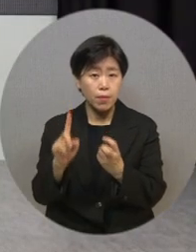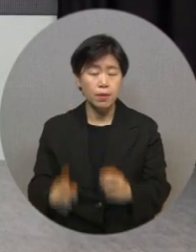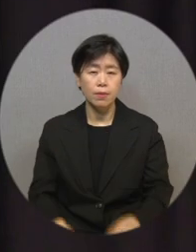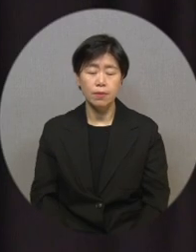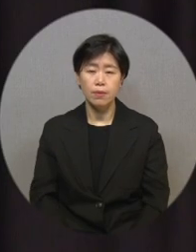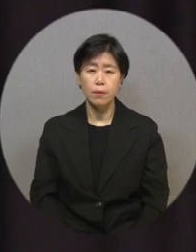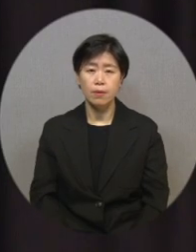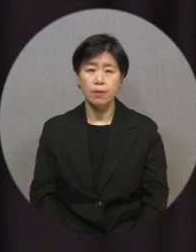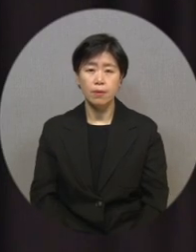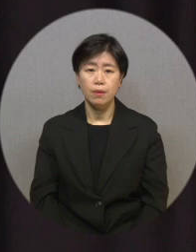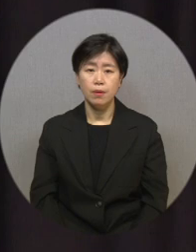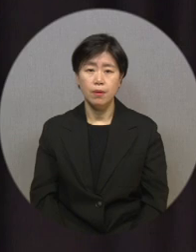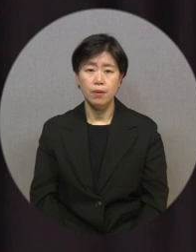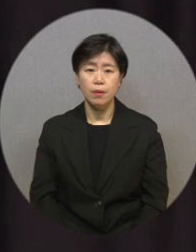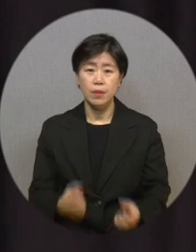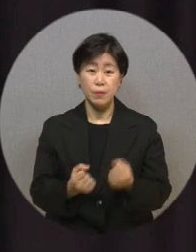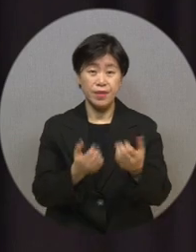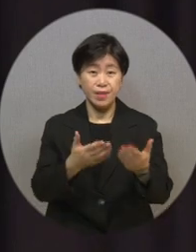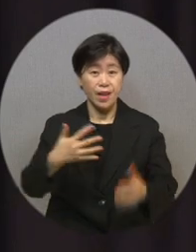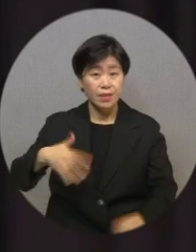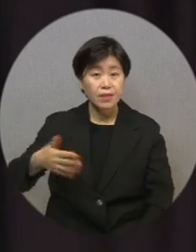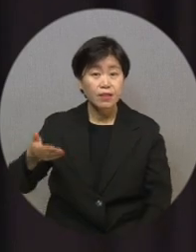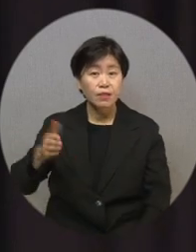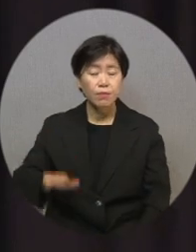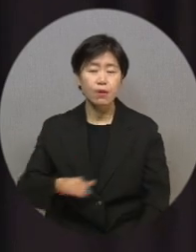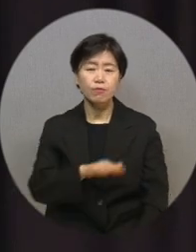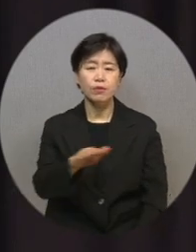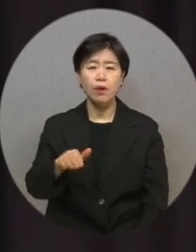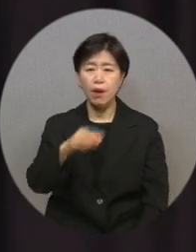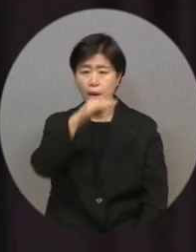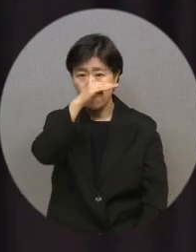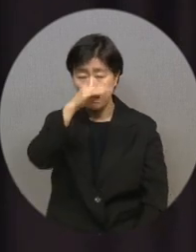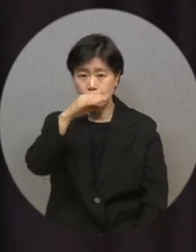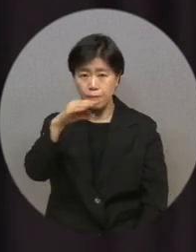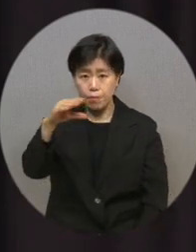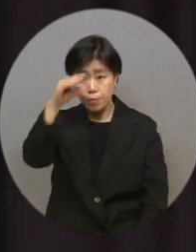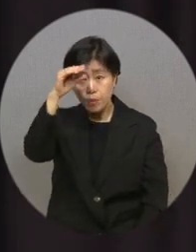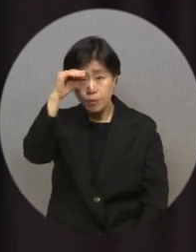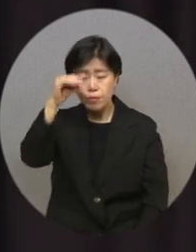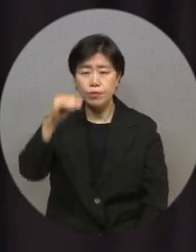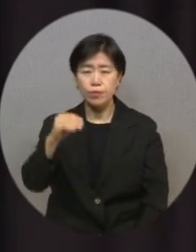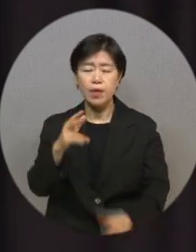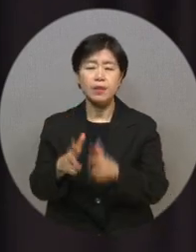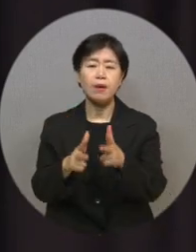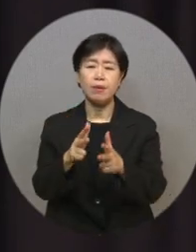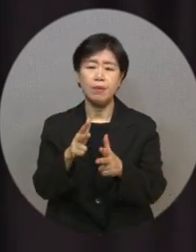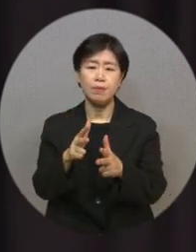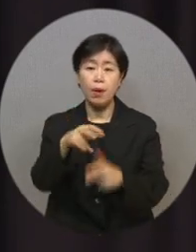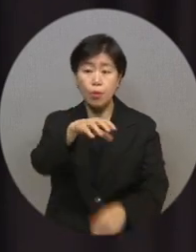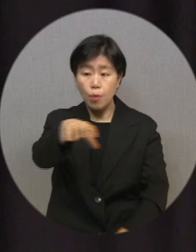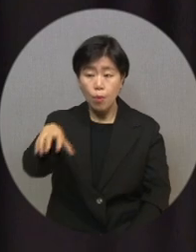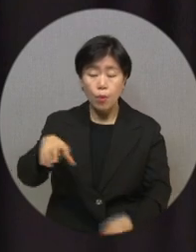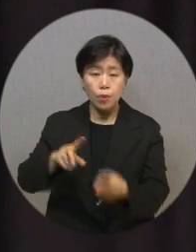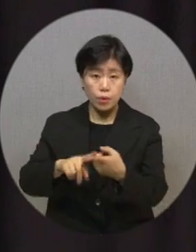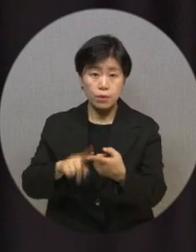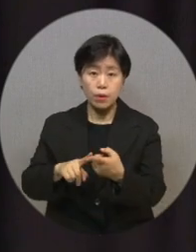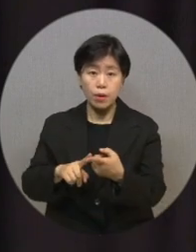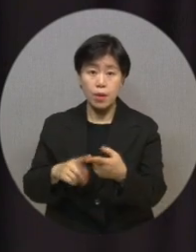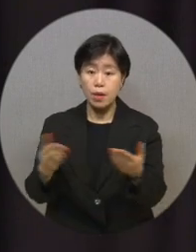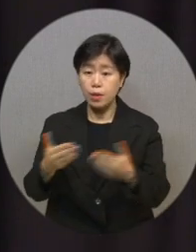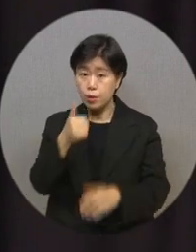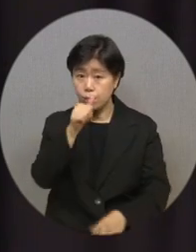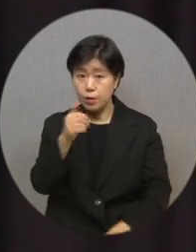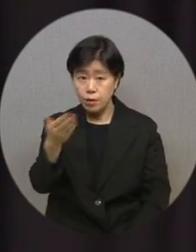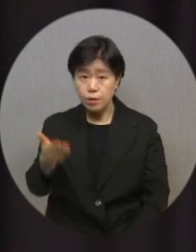어 설명은 아직 안 드렸지만 이제 저희가 표준 사업장이라는 그 모델을 통해서도 고용창출이 되고요 그다음에 어